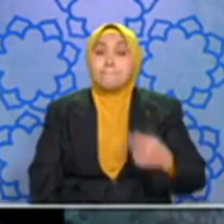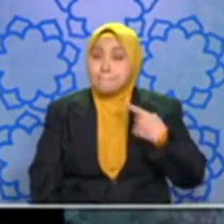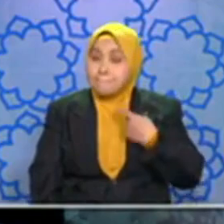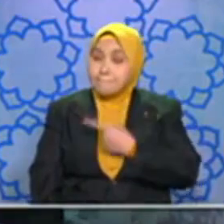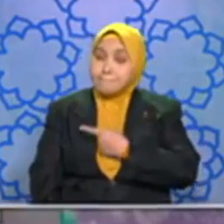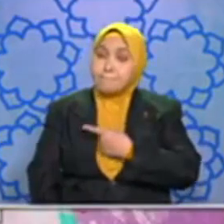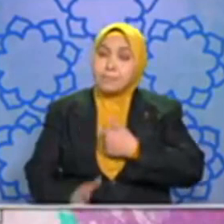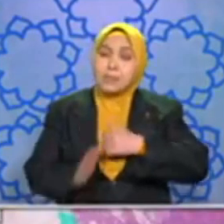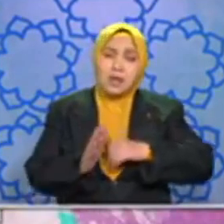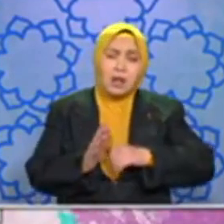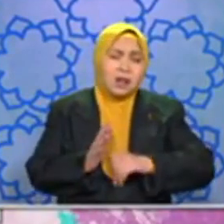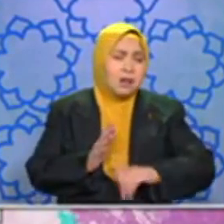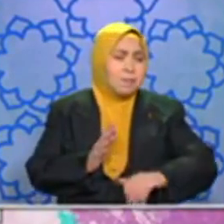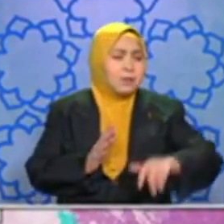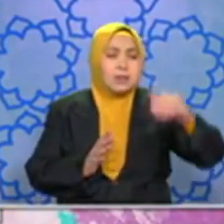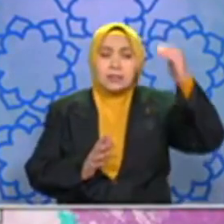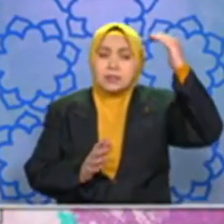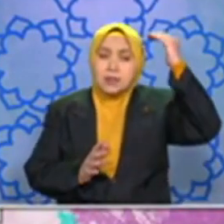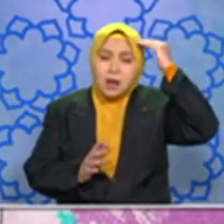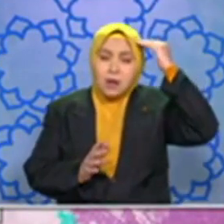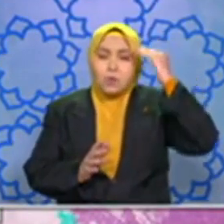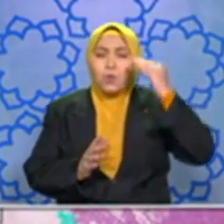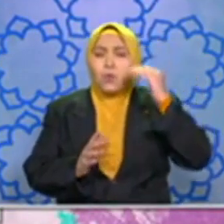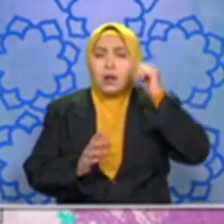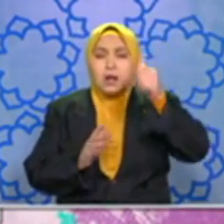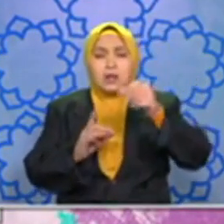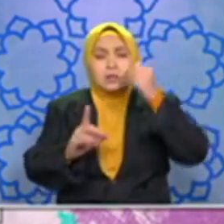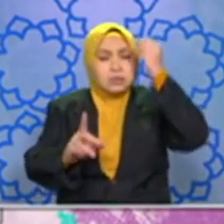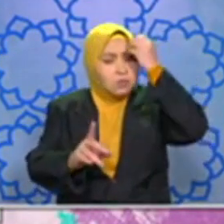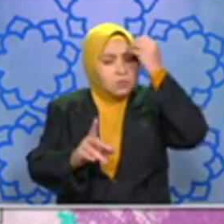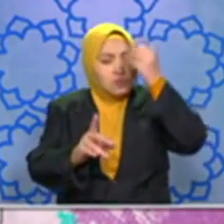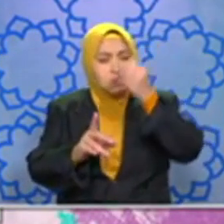Nahnu a'lamu bima